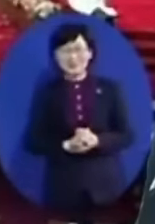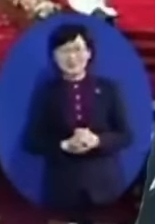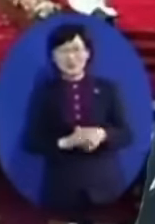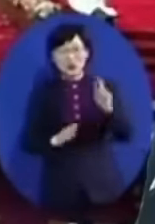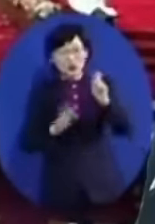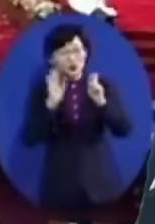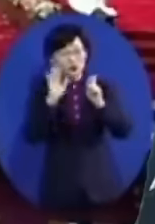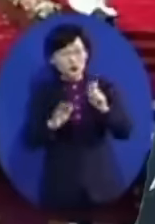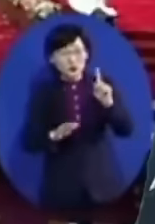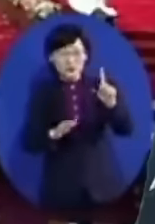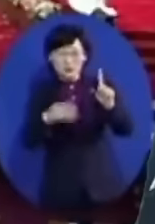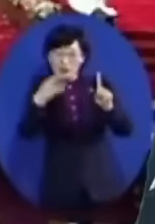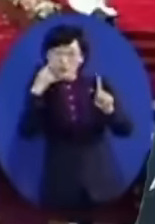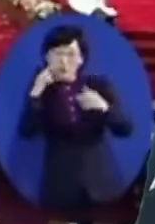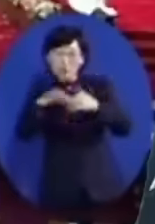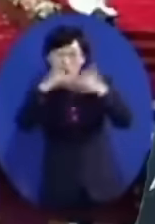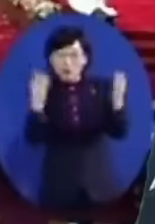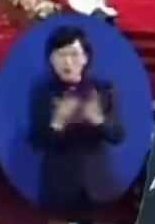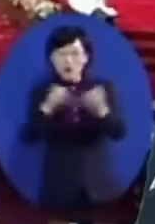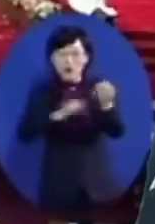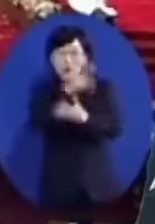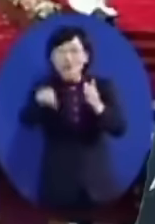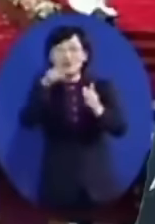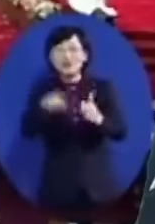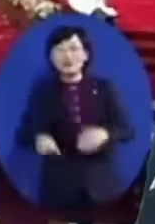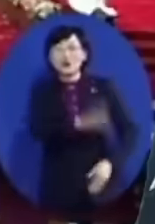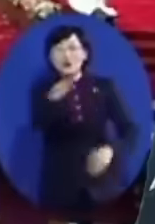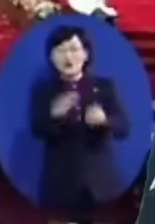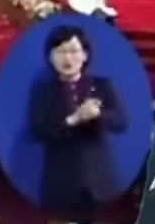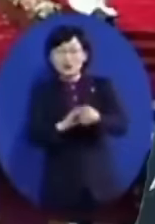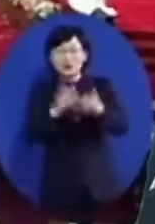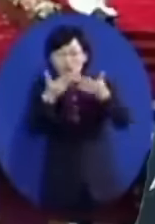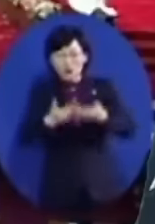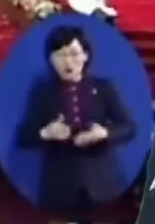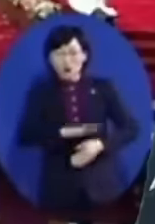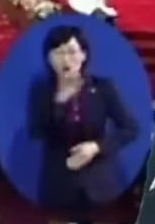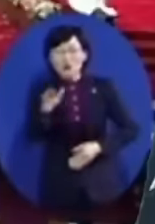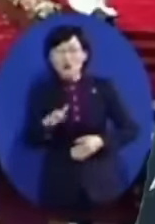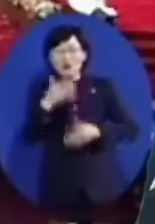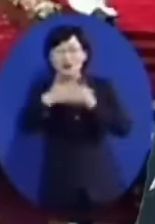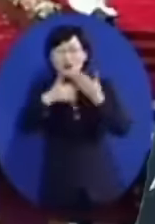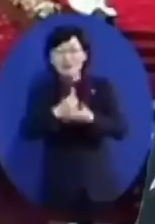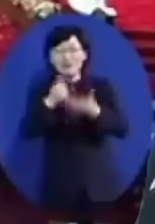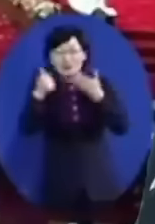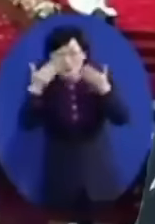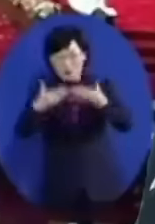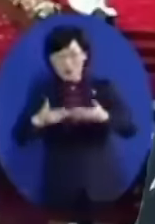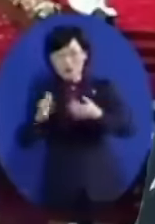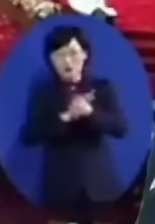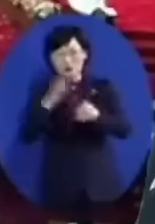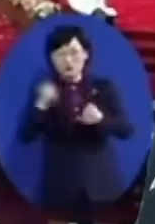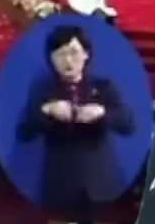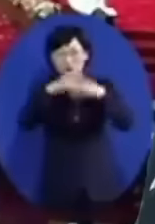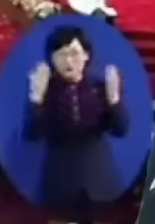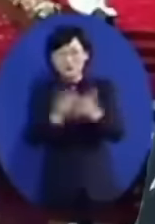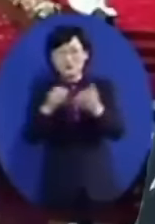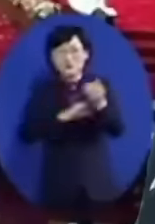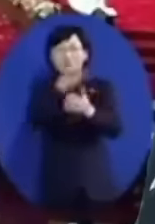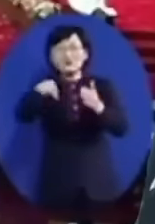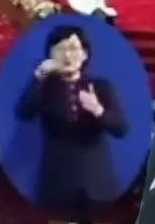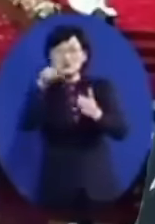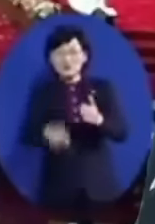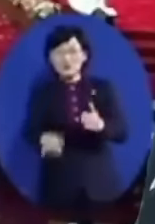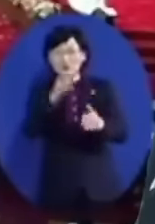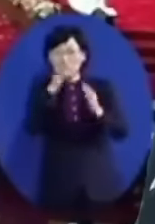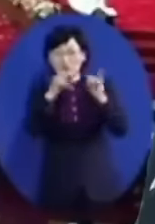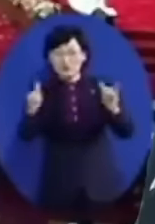고린도후서 1장 4절에 보면 우리의 모든 환난 중에서 우리를 위로하사 우리로 하여금 하나님께 받는 위로로서 모든 환난 중에 있는 자들을 능히